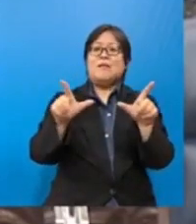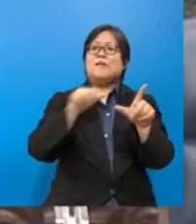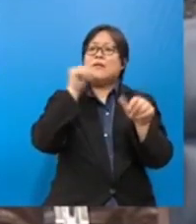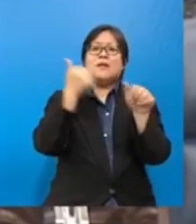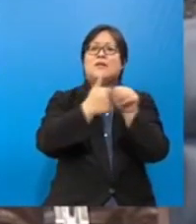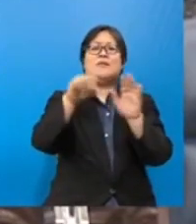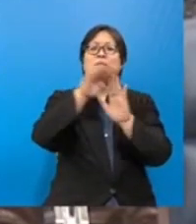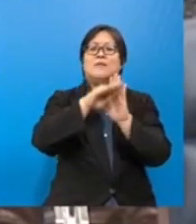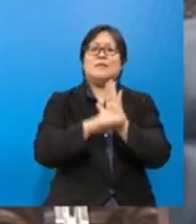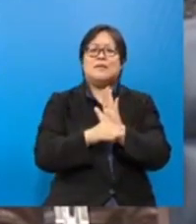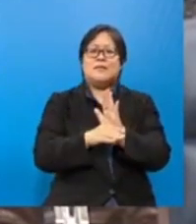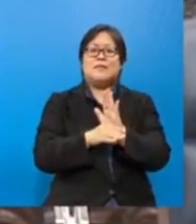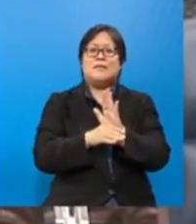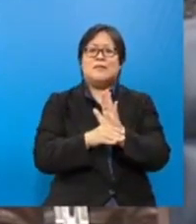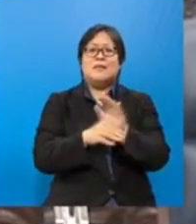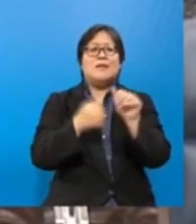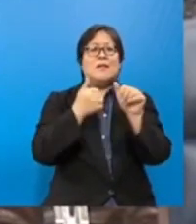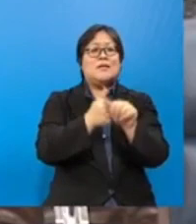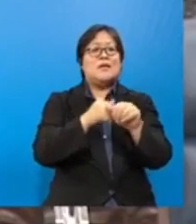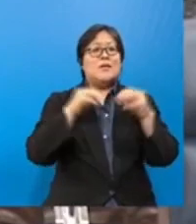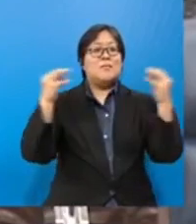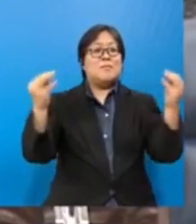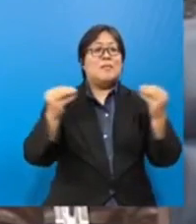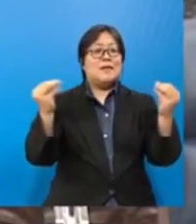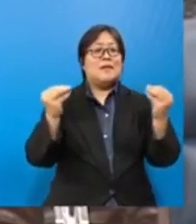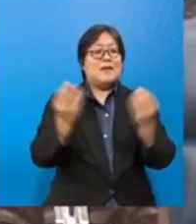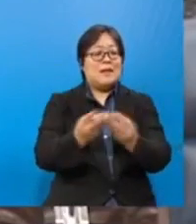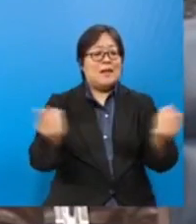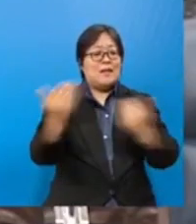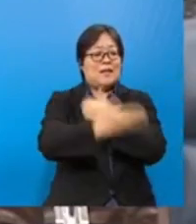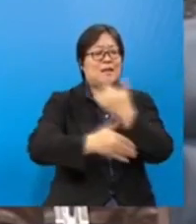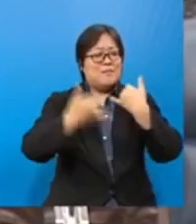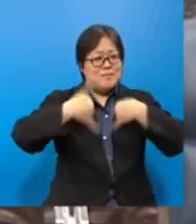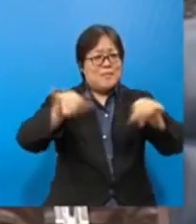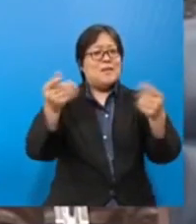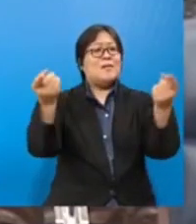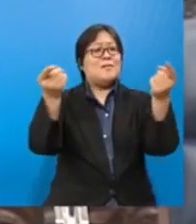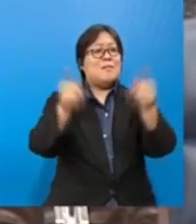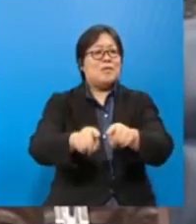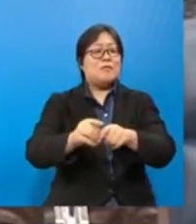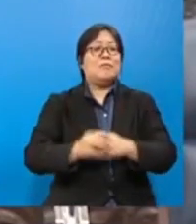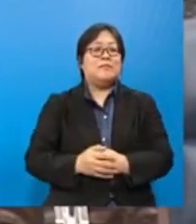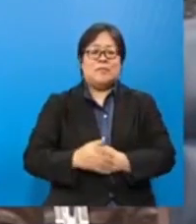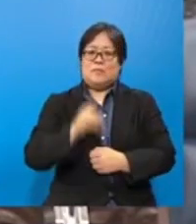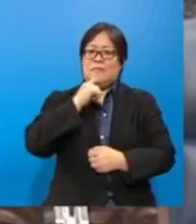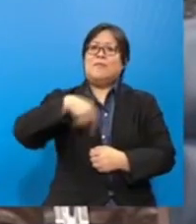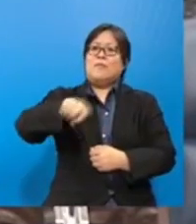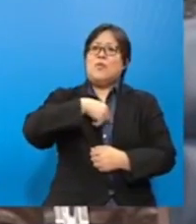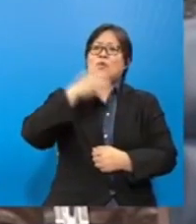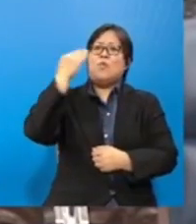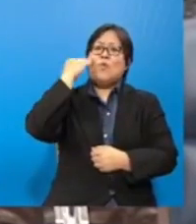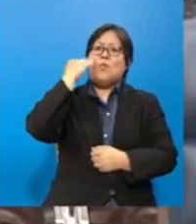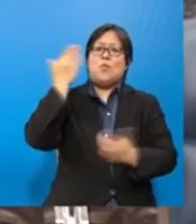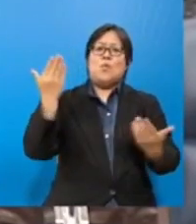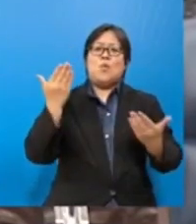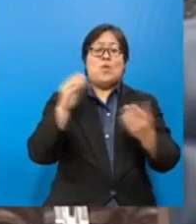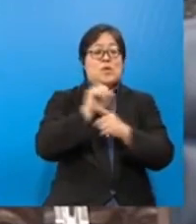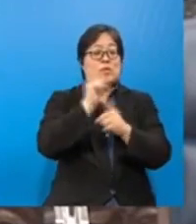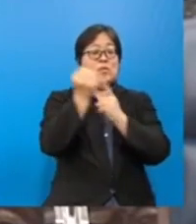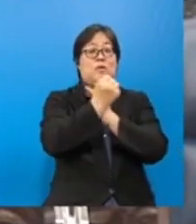persetujuan bersama yang diluluskan 5 ditetapkan negara masih berlaku dan walaupun Setahuku tentang kedudukan